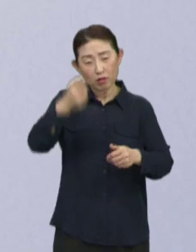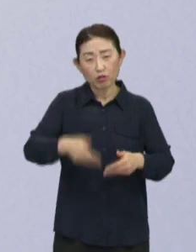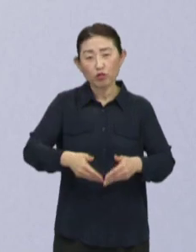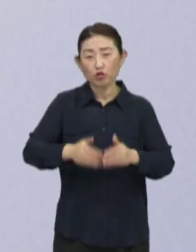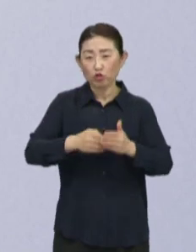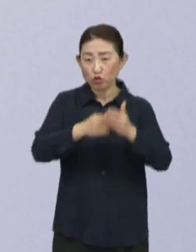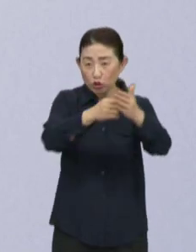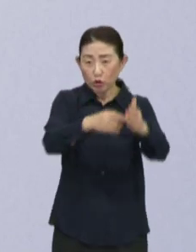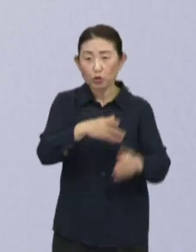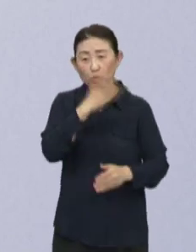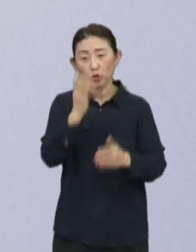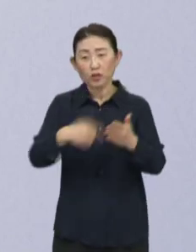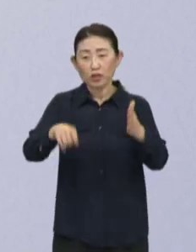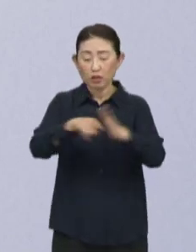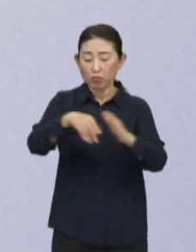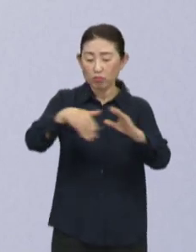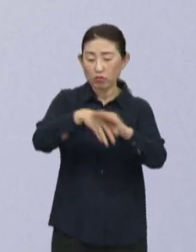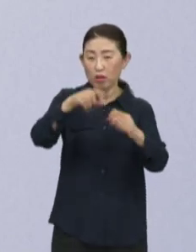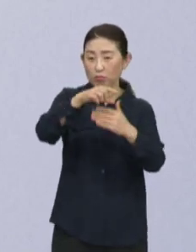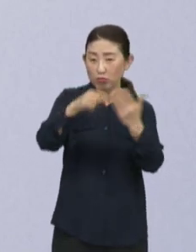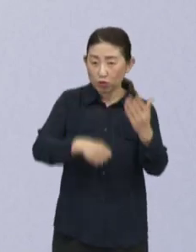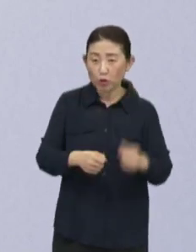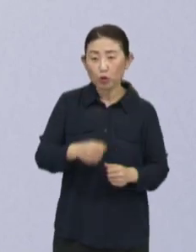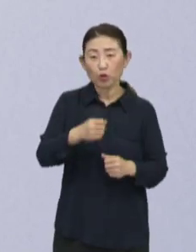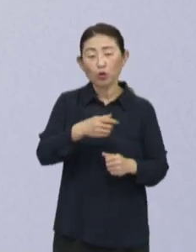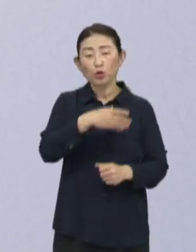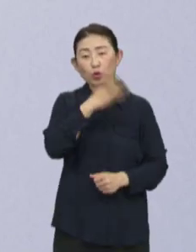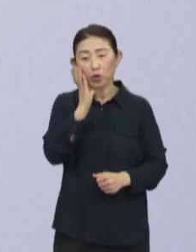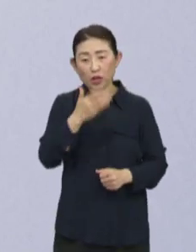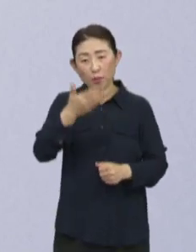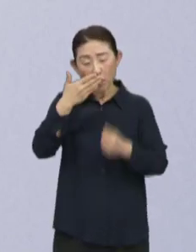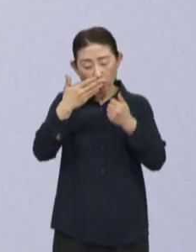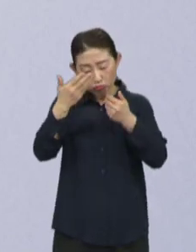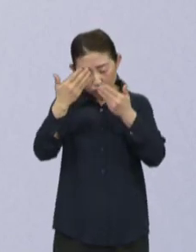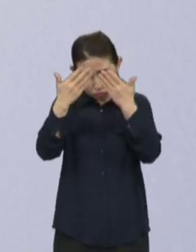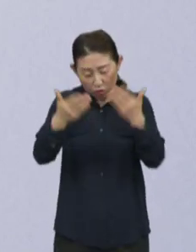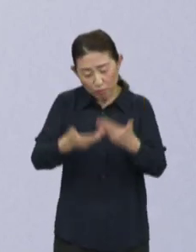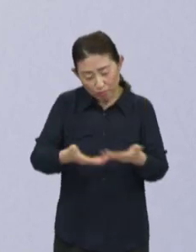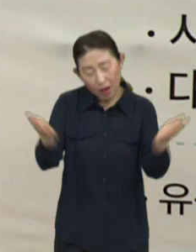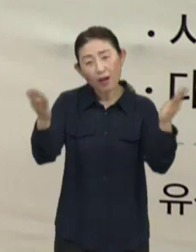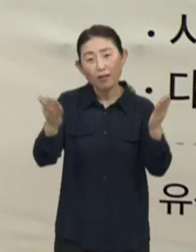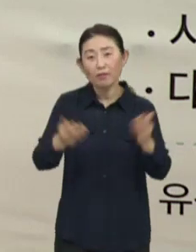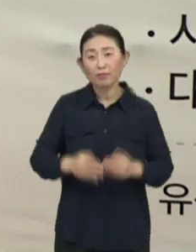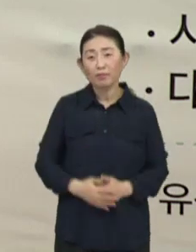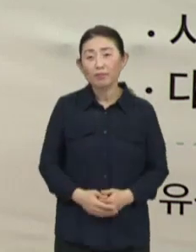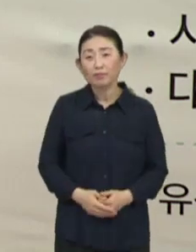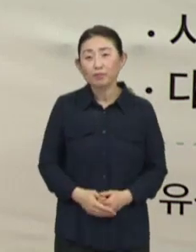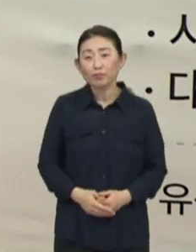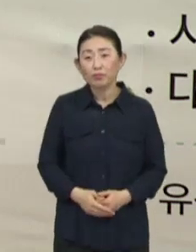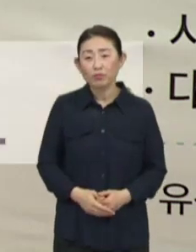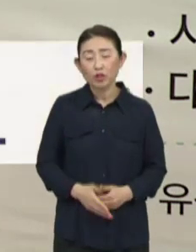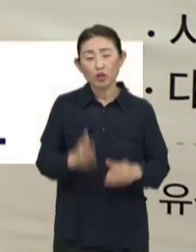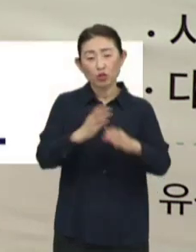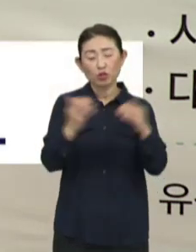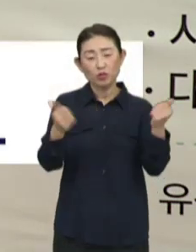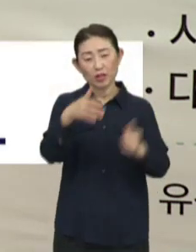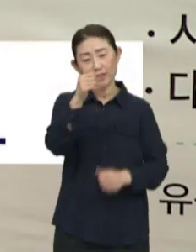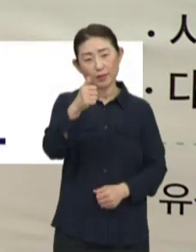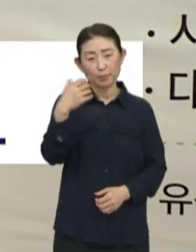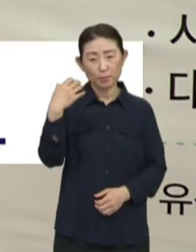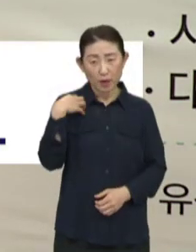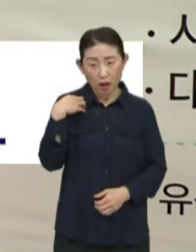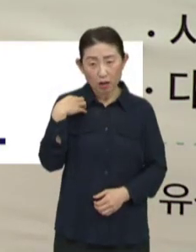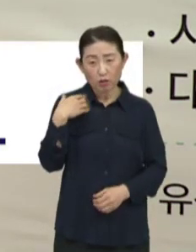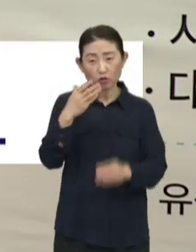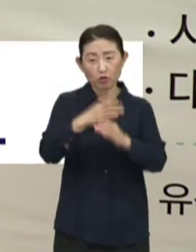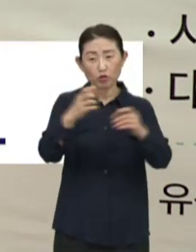추진하고 노인들을 위한 문화 프로그램과 무료급식을 대표 공약으로 내세웁니다. 중구의 의장으로서